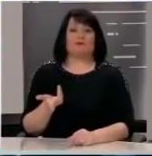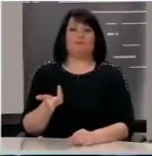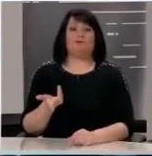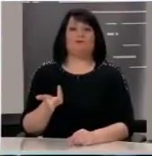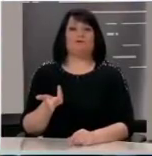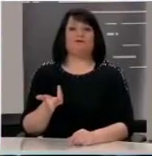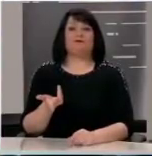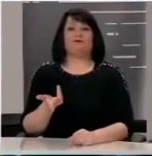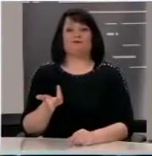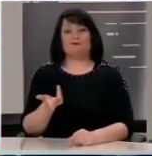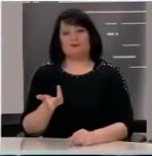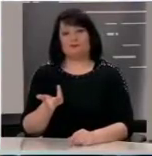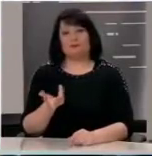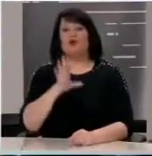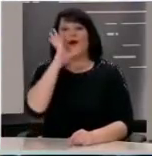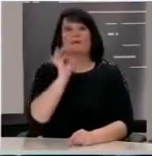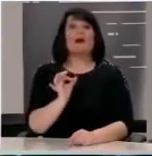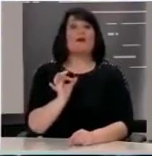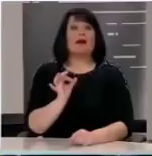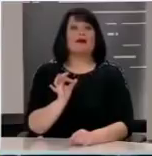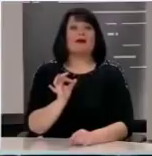ότι στην πραγματικότητα